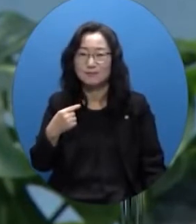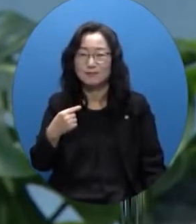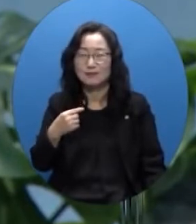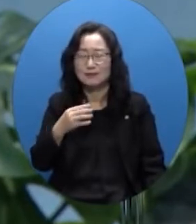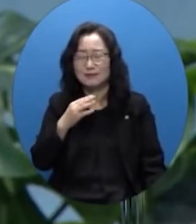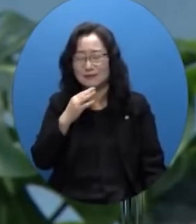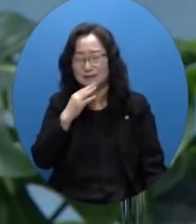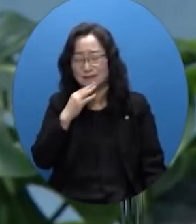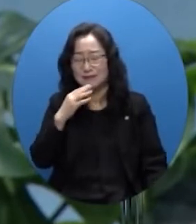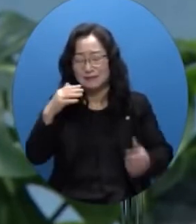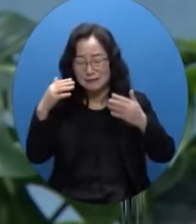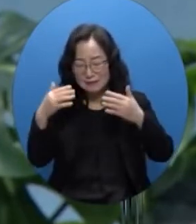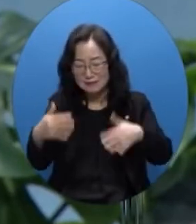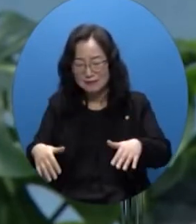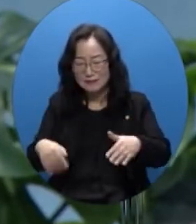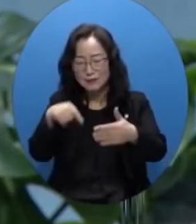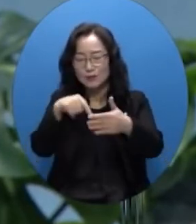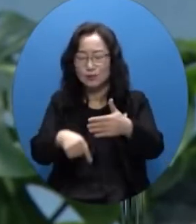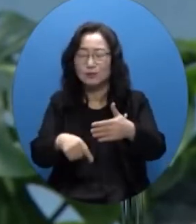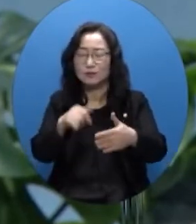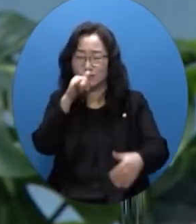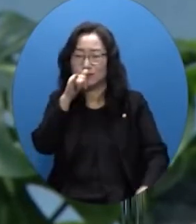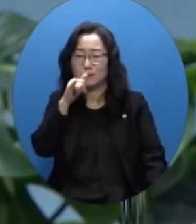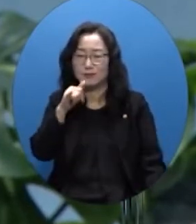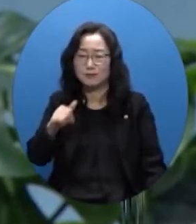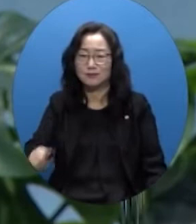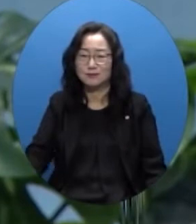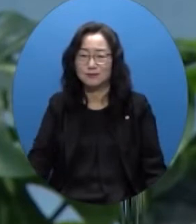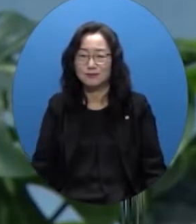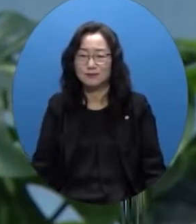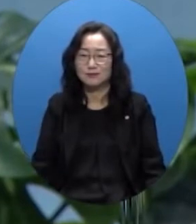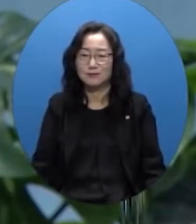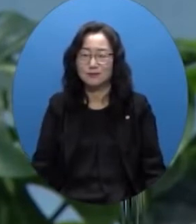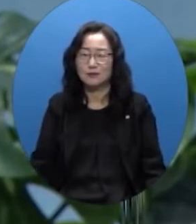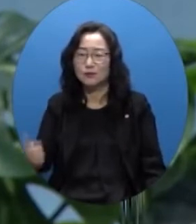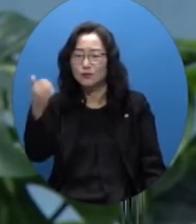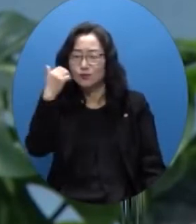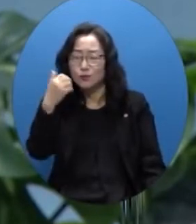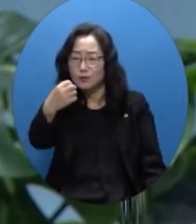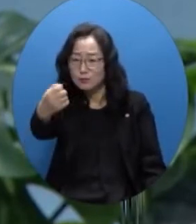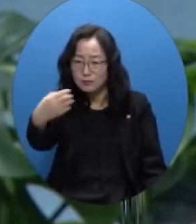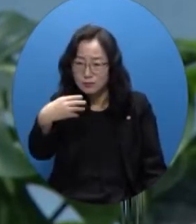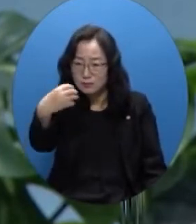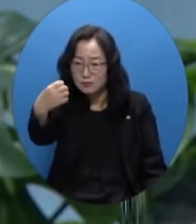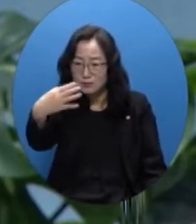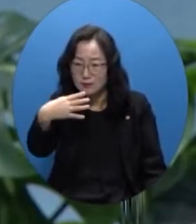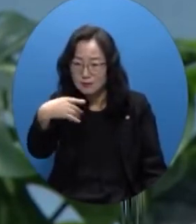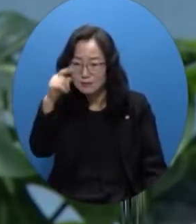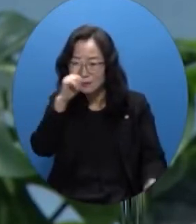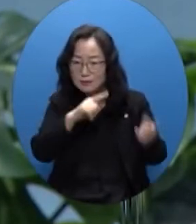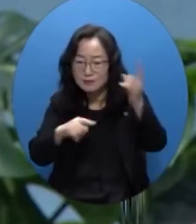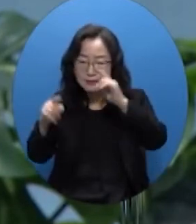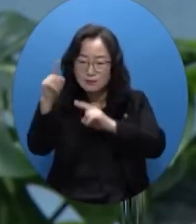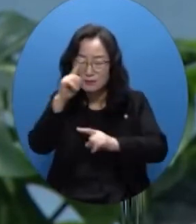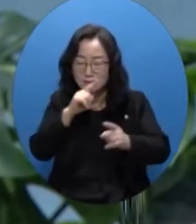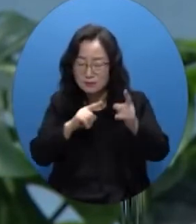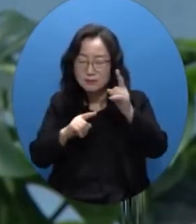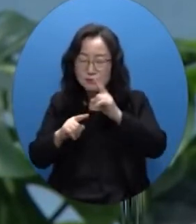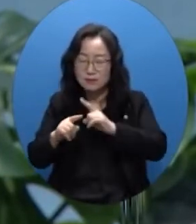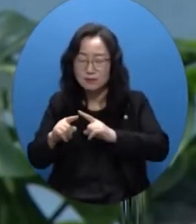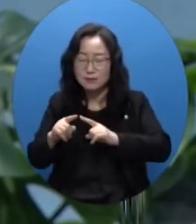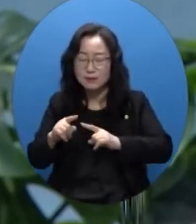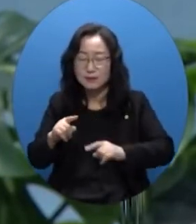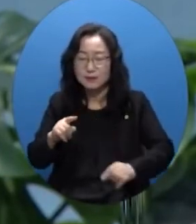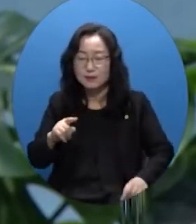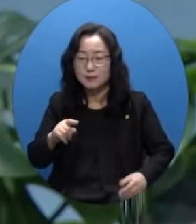참 연약한 모습을 갖고 있습니다 누가 무슨 말 한마디 하면 그것이 상처가 되어 갔고 그 살짝